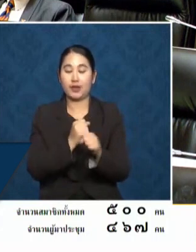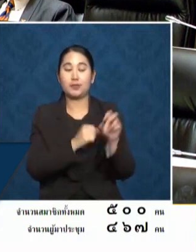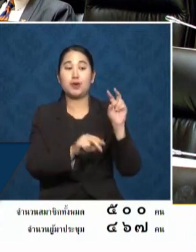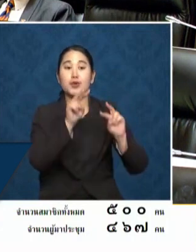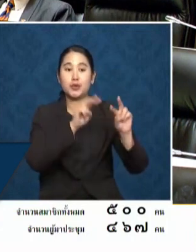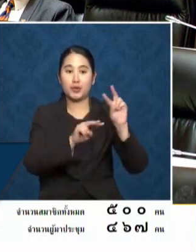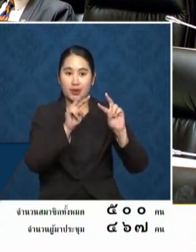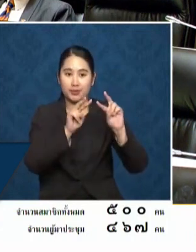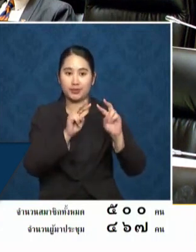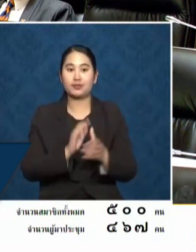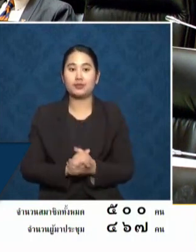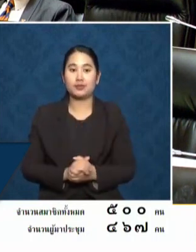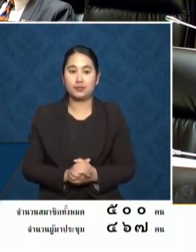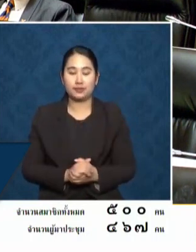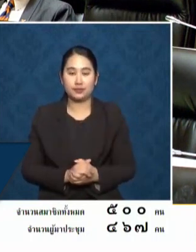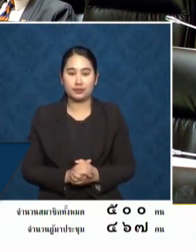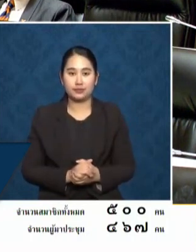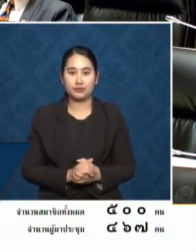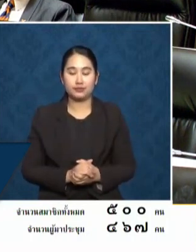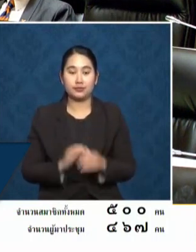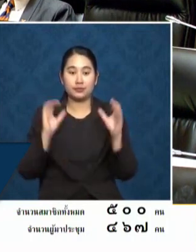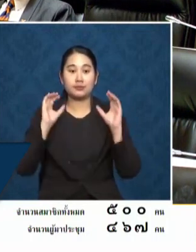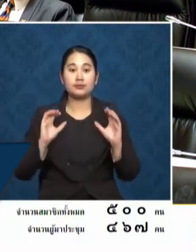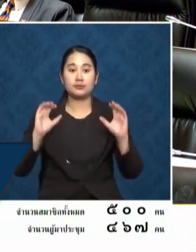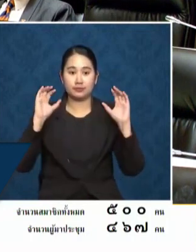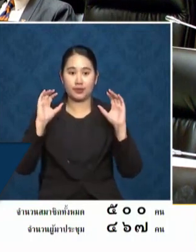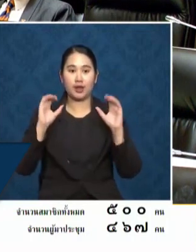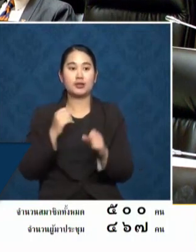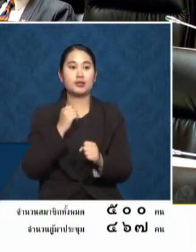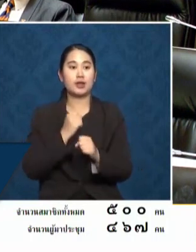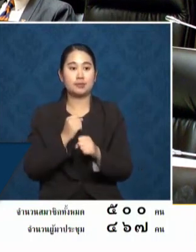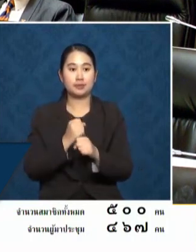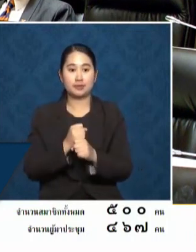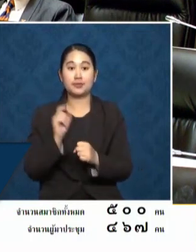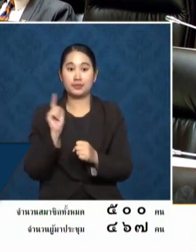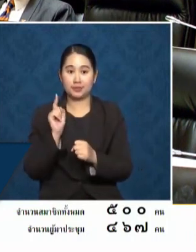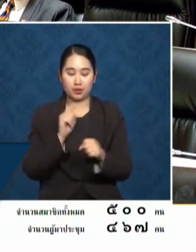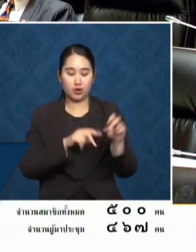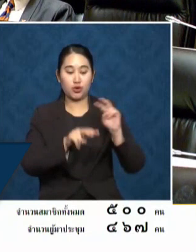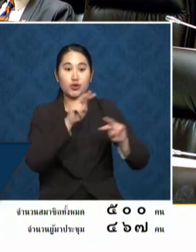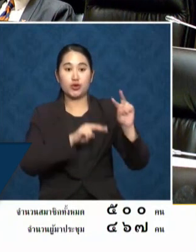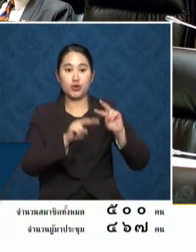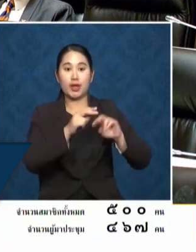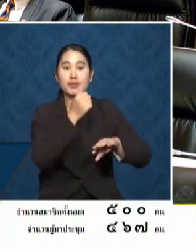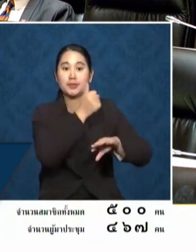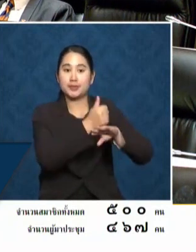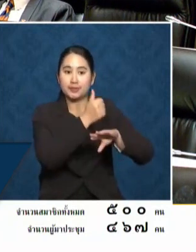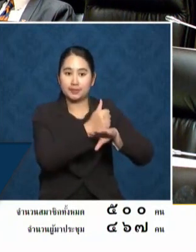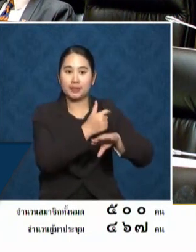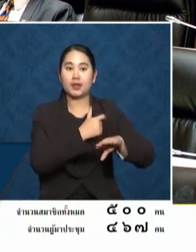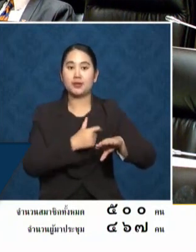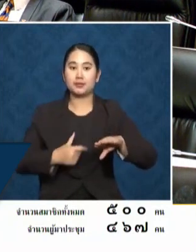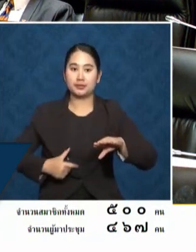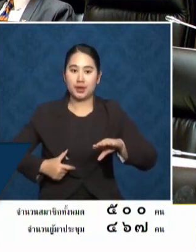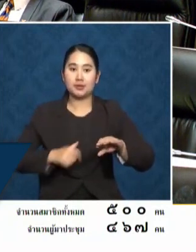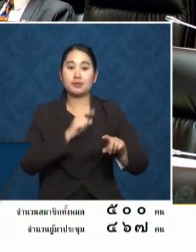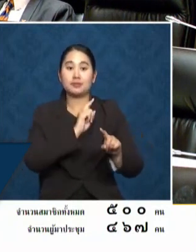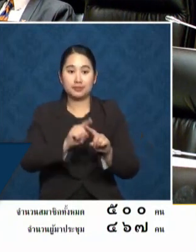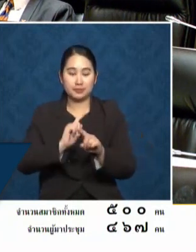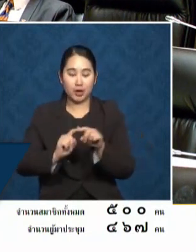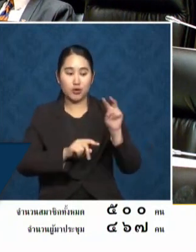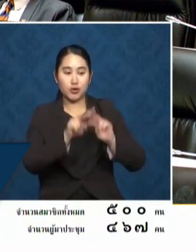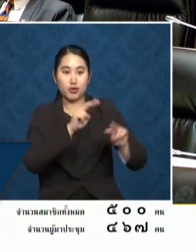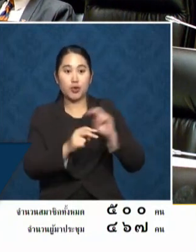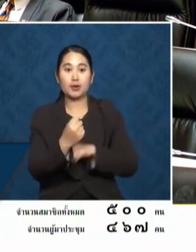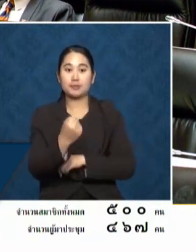ป้องในมุมนึงครับรัฐบาลก็จำเป็นต้องทำให้การรักษาความปลอดภัยของประมุขหรือพระบรมวงศานุวงศ์นั้นรัด